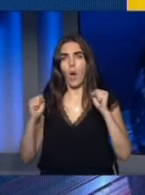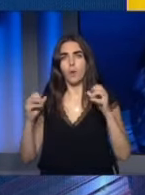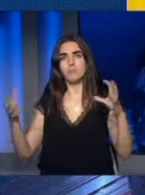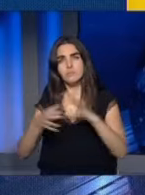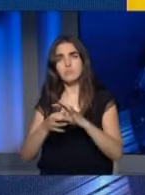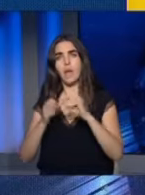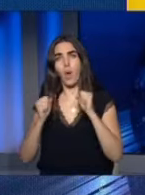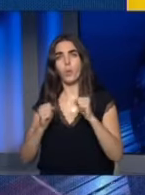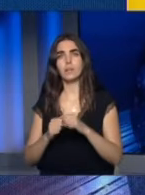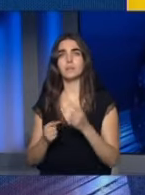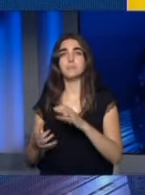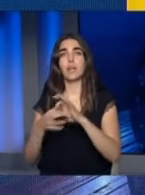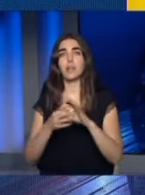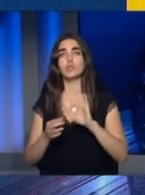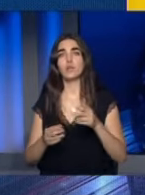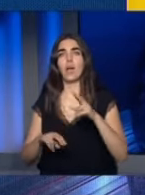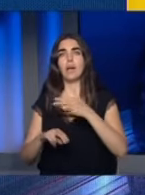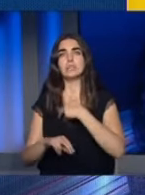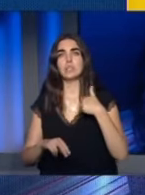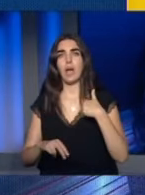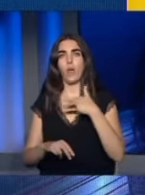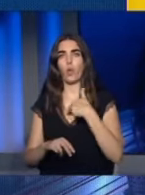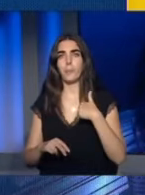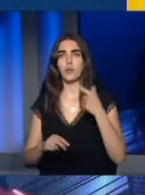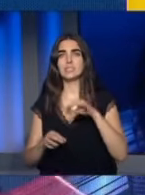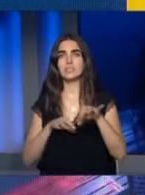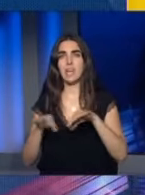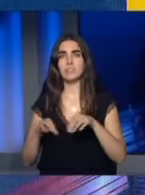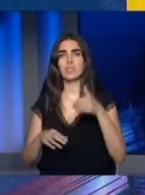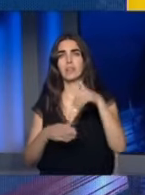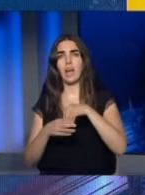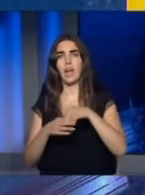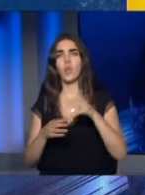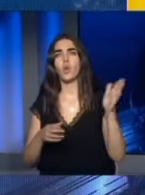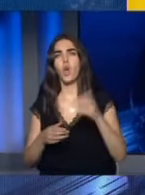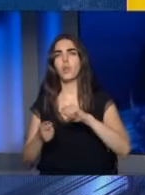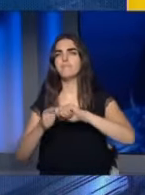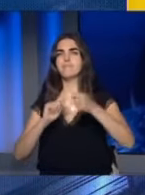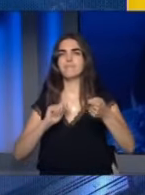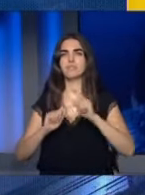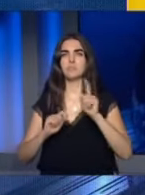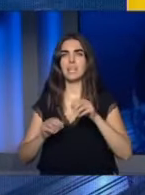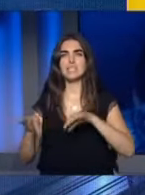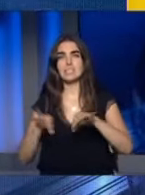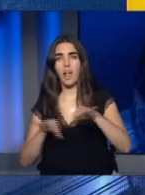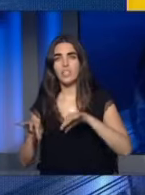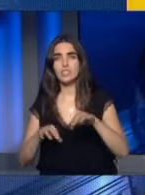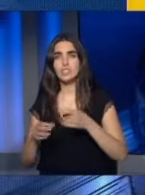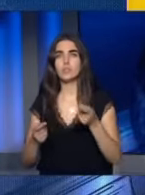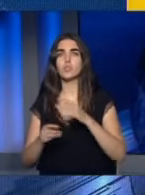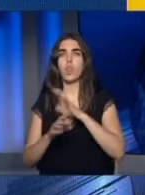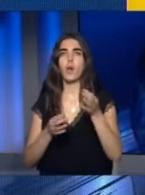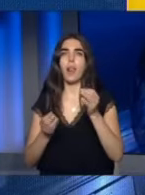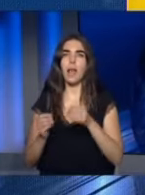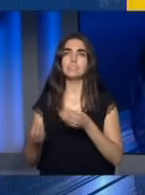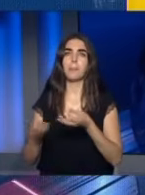القوه ان العدو لديهم اذق حكومي سياسي داخلي ولديه تمزق بنيوي واحباط استراتيجي من خلال قدرات